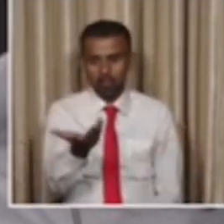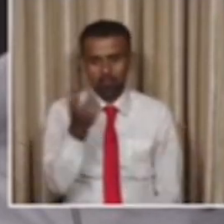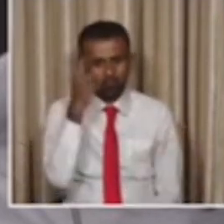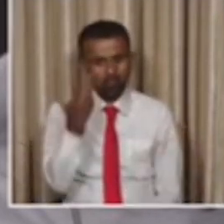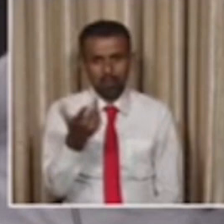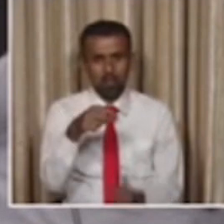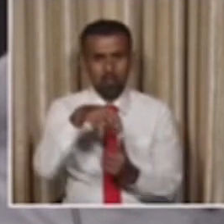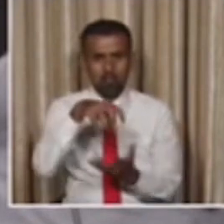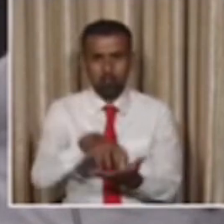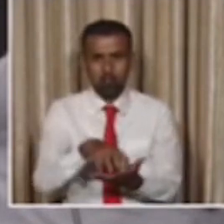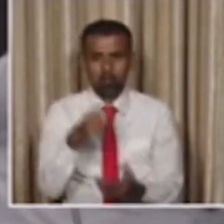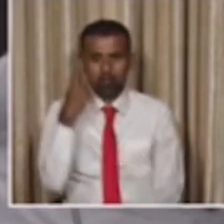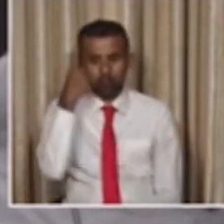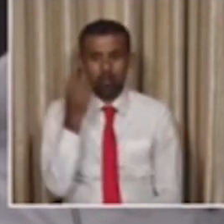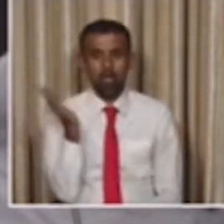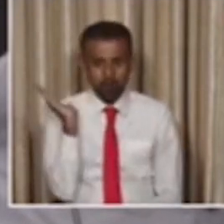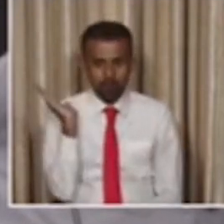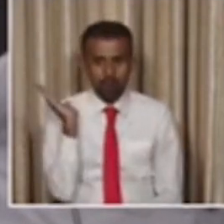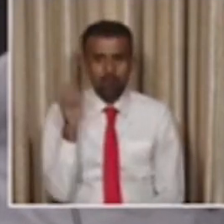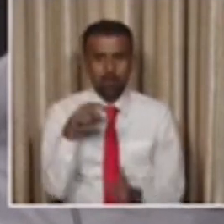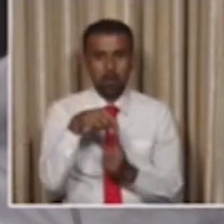එයාට මතකනේ පළාත් සභාවේ ඉන්න උගත් අය,